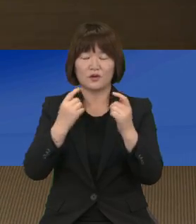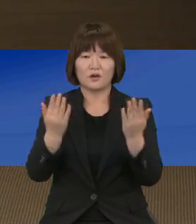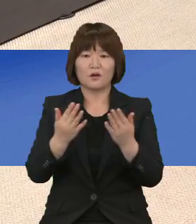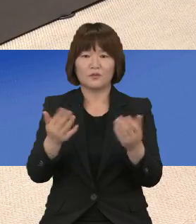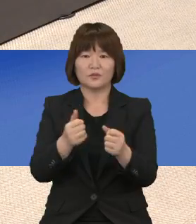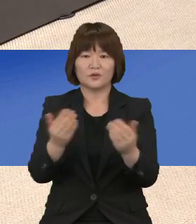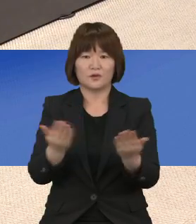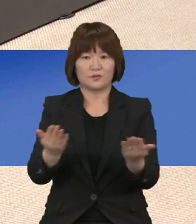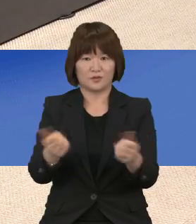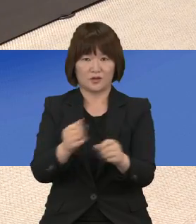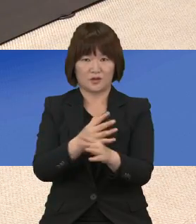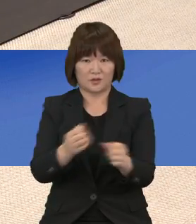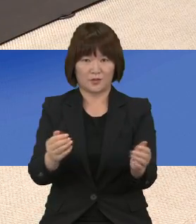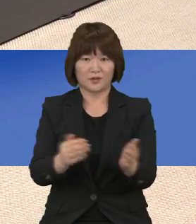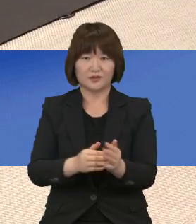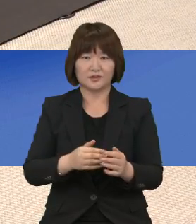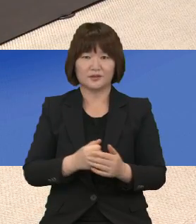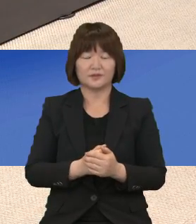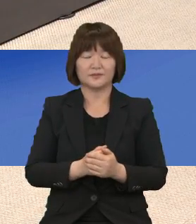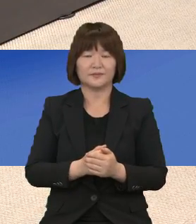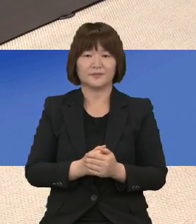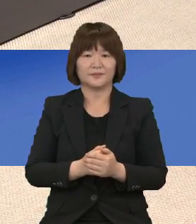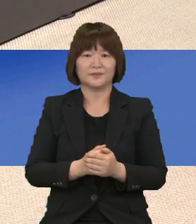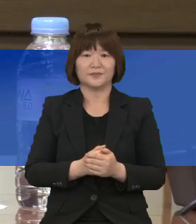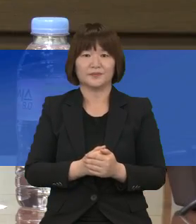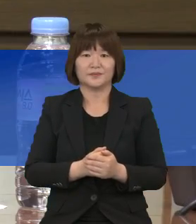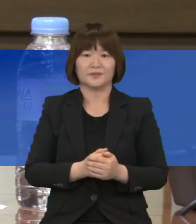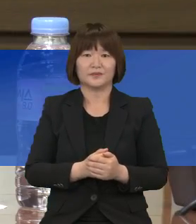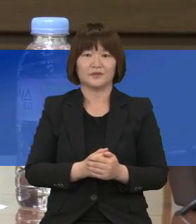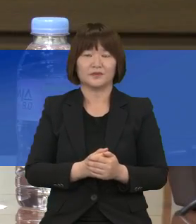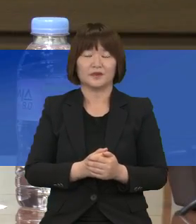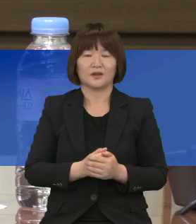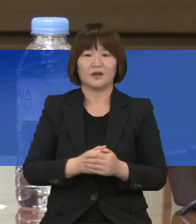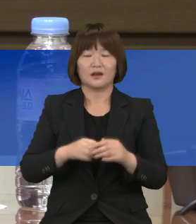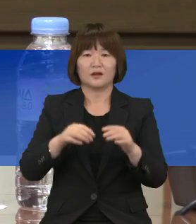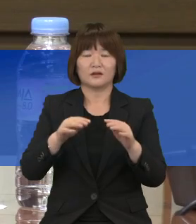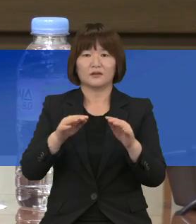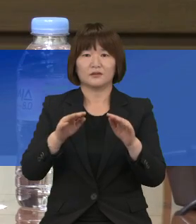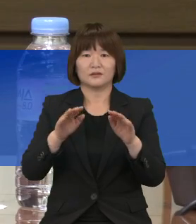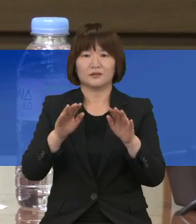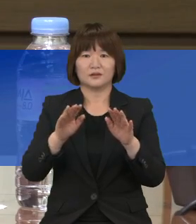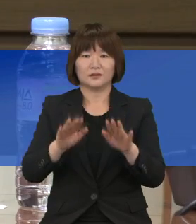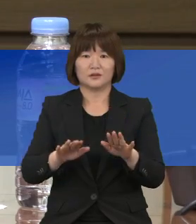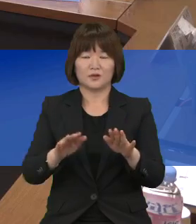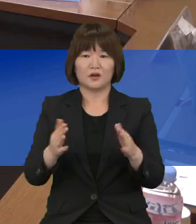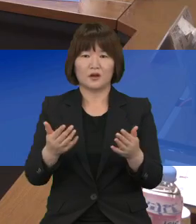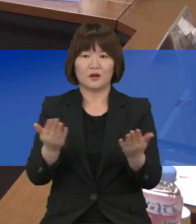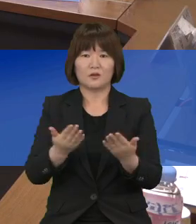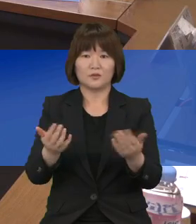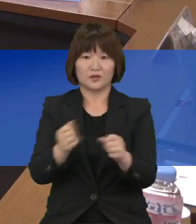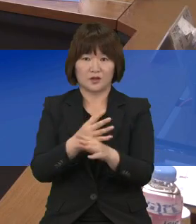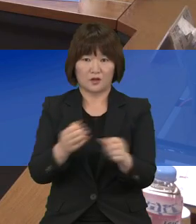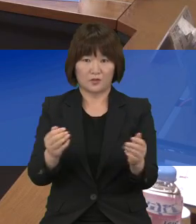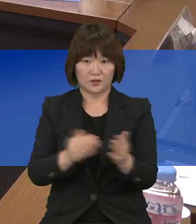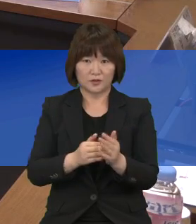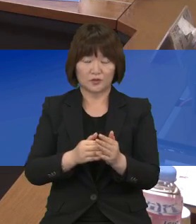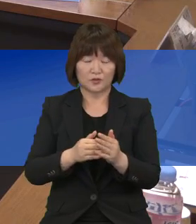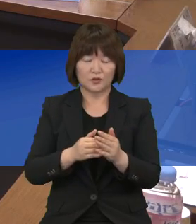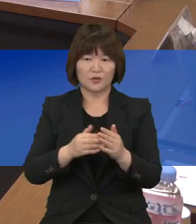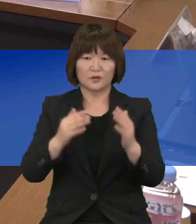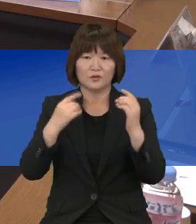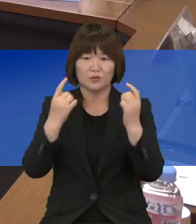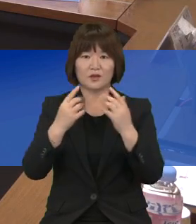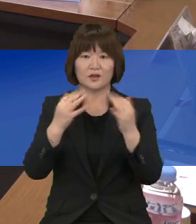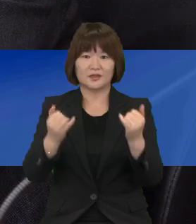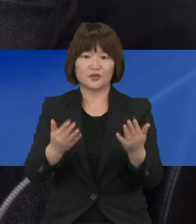업무 협약을 체결했습니다. 포항시와 경북문화관광공사는 이번 업무 협약으로 국내외 관광객 유치를